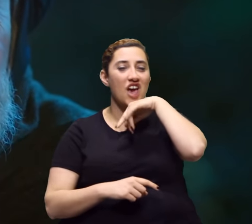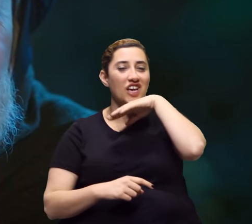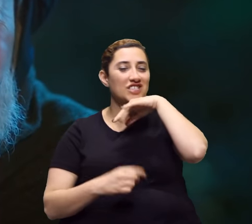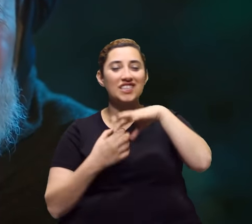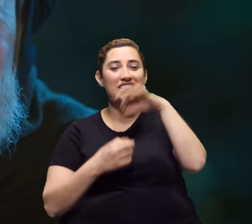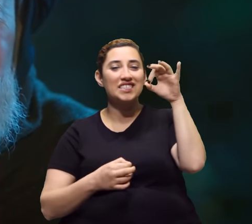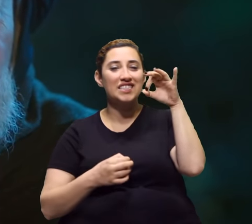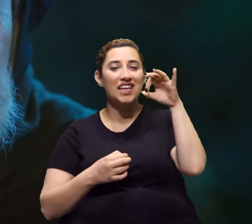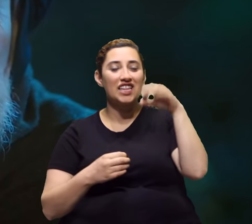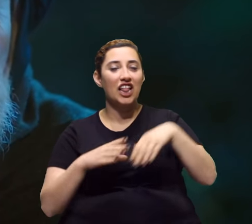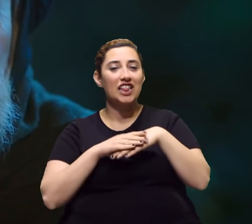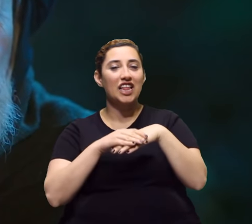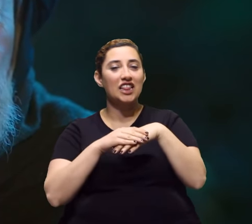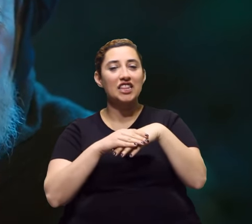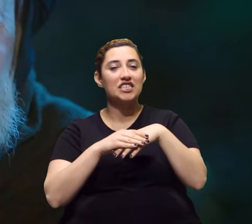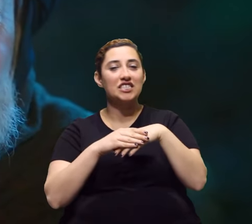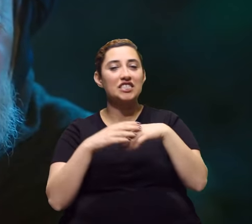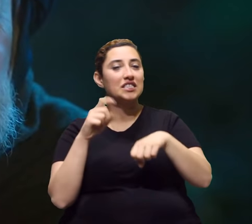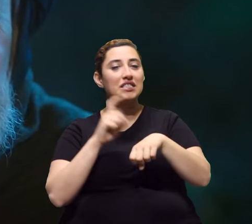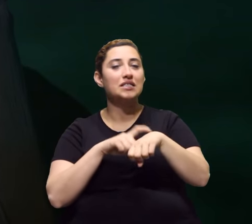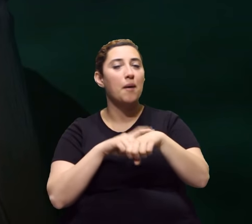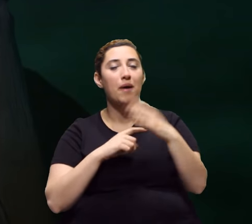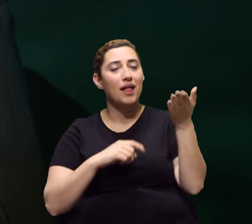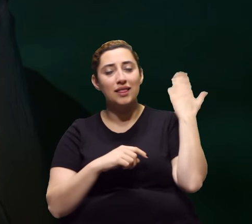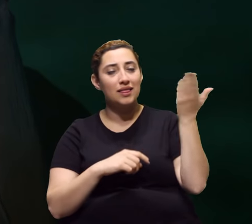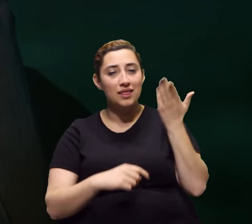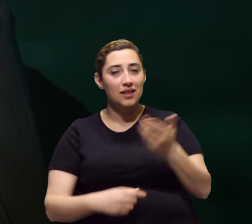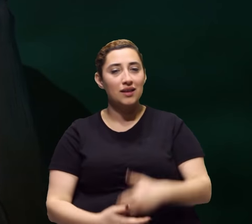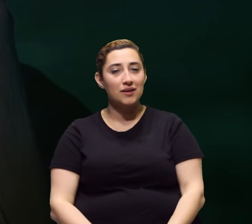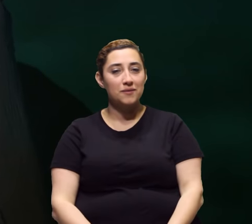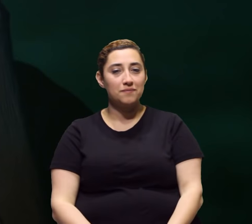ihtiyarın tanış olduğu vakitleri...